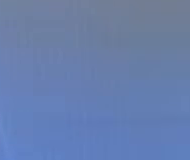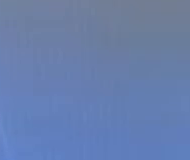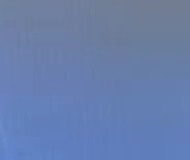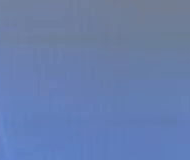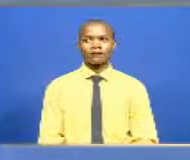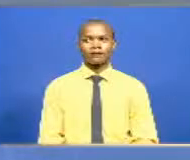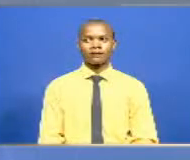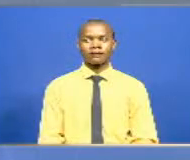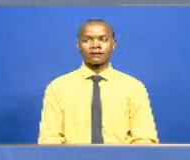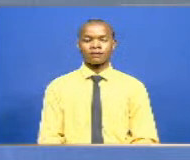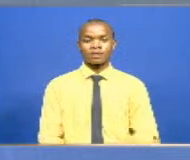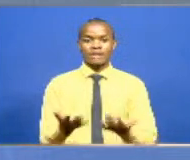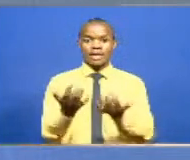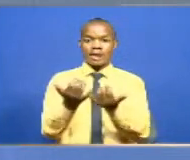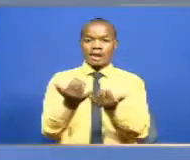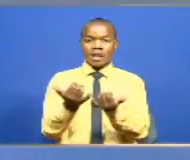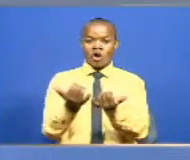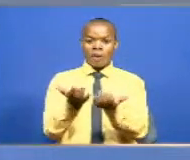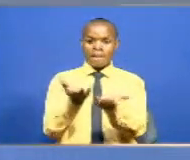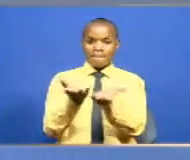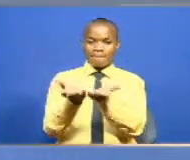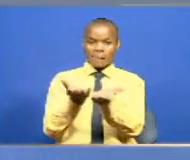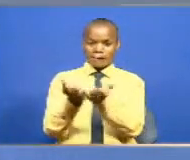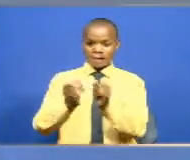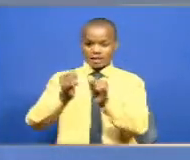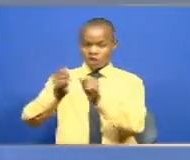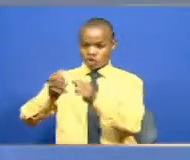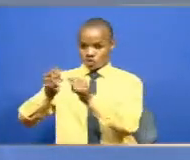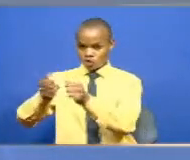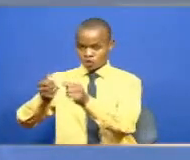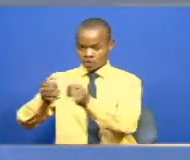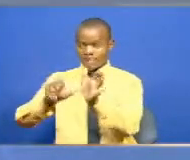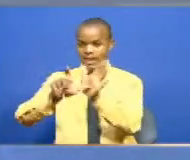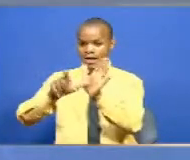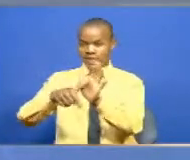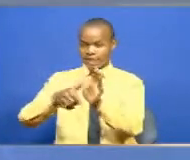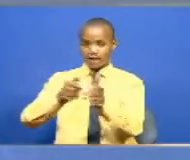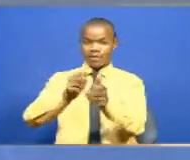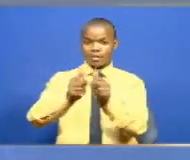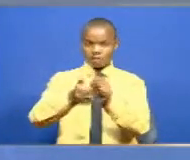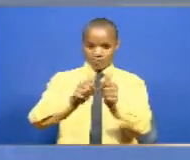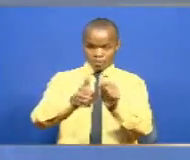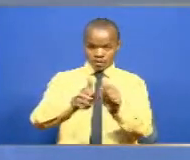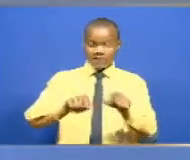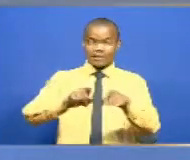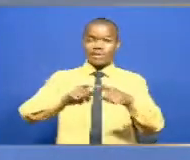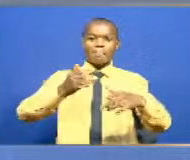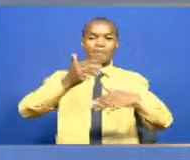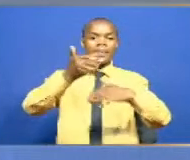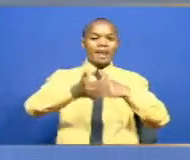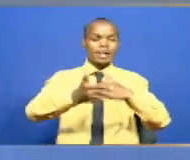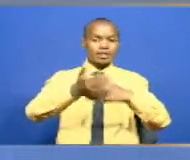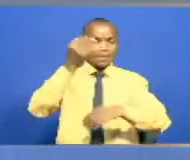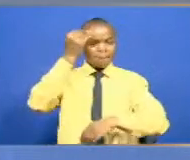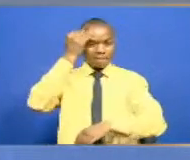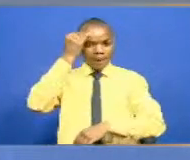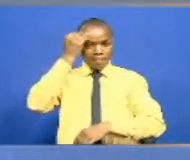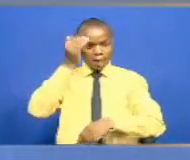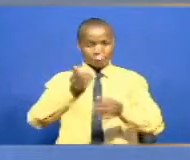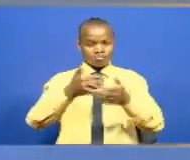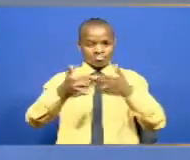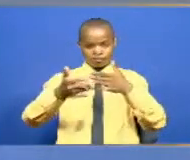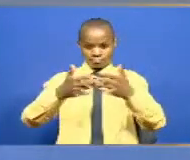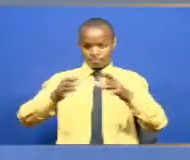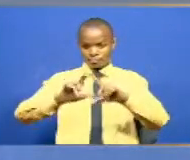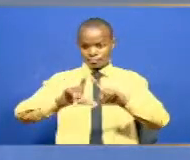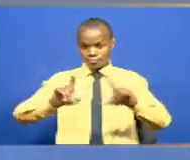Na mtazamaji, tuangazie hizi za biashara kisha hapo baadaye tutaelekea viwanjani na mwishowe tutakuwa tukijifunza mawili matatu kwenye ishara.